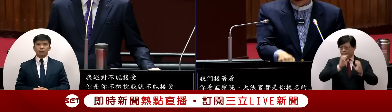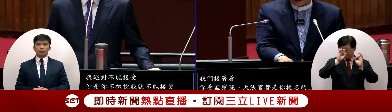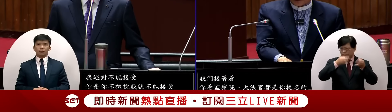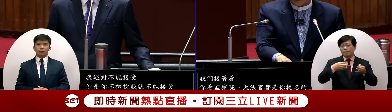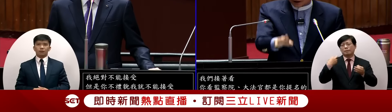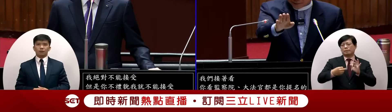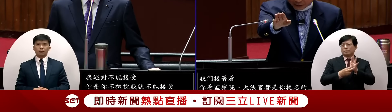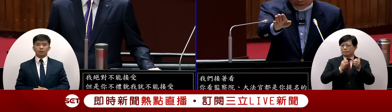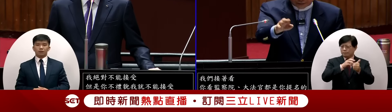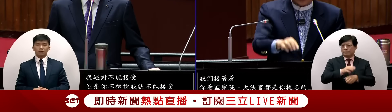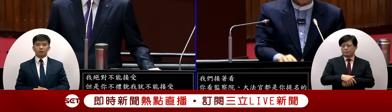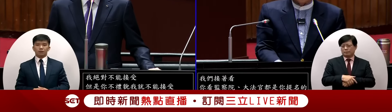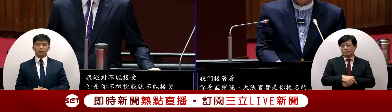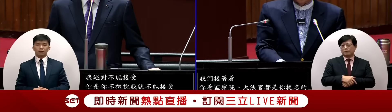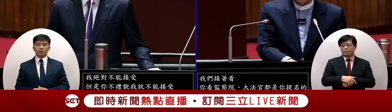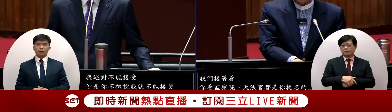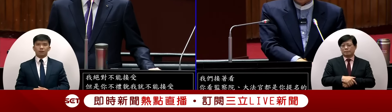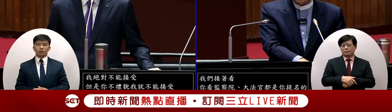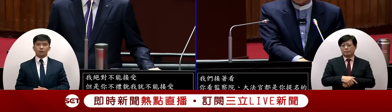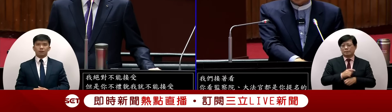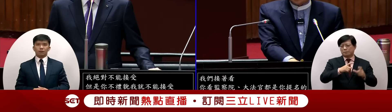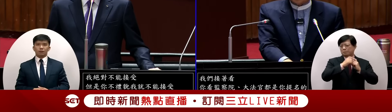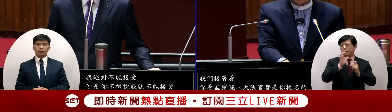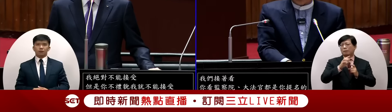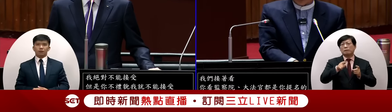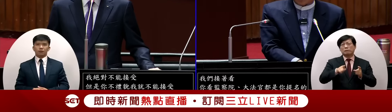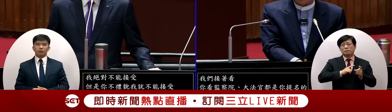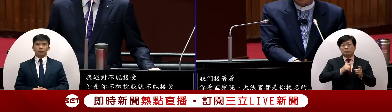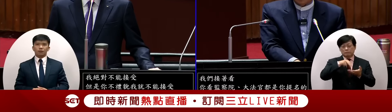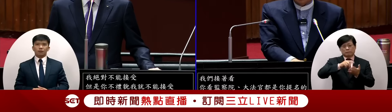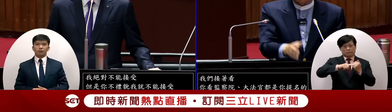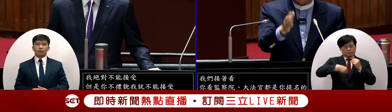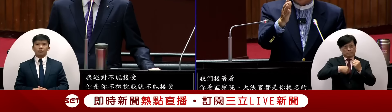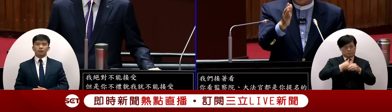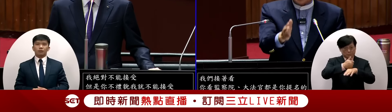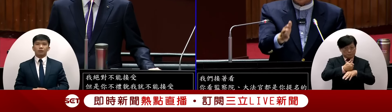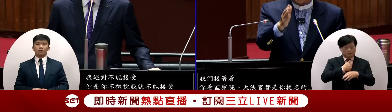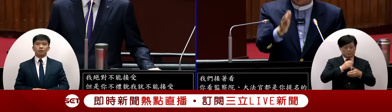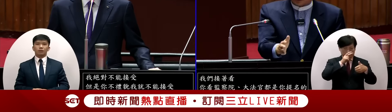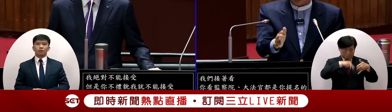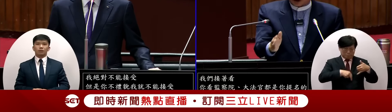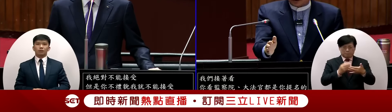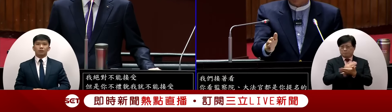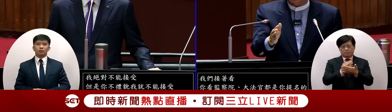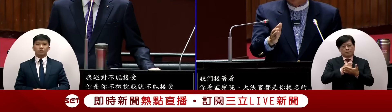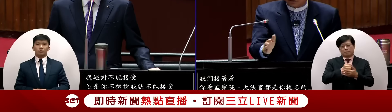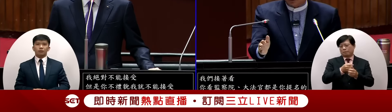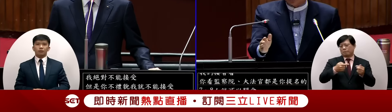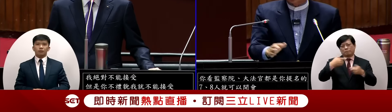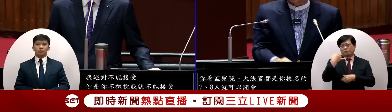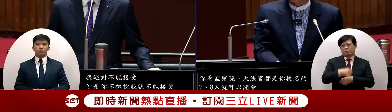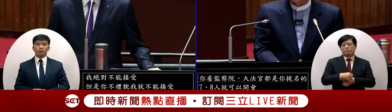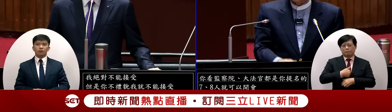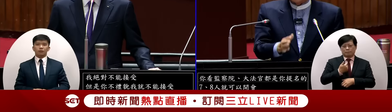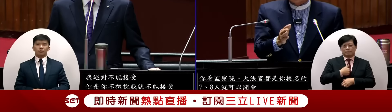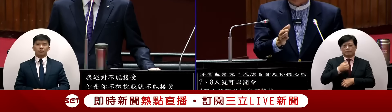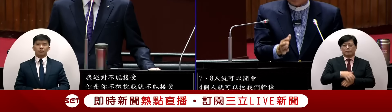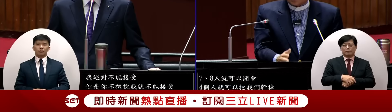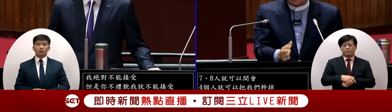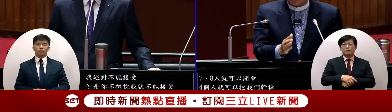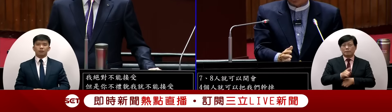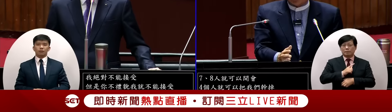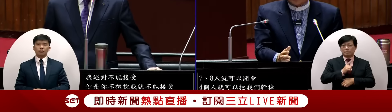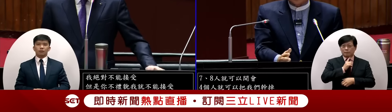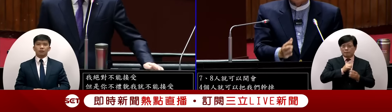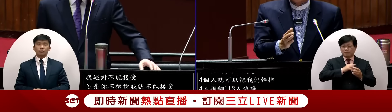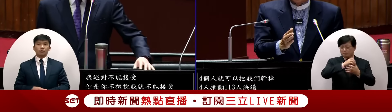我再讲一遍，这个你不要容易回答。你这样整理把表现，我对你的评价越来越低，越来越低。 你把自